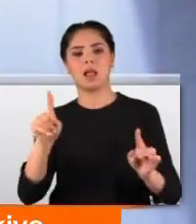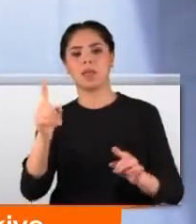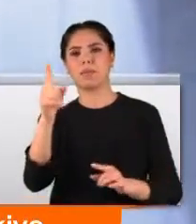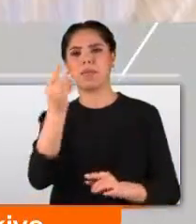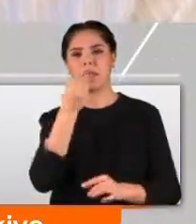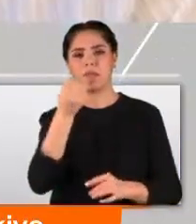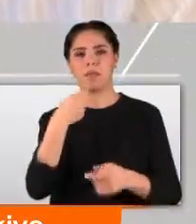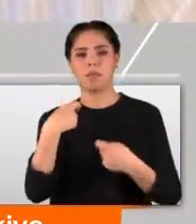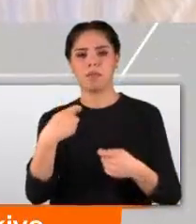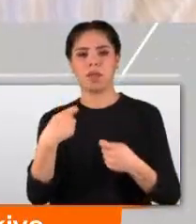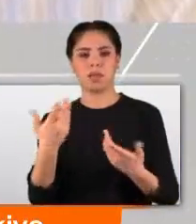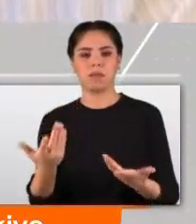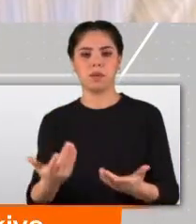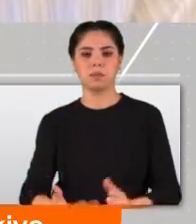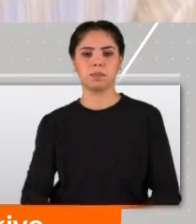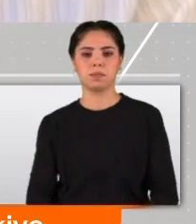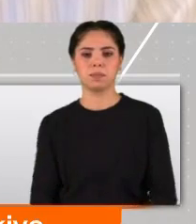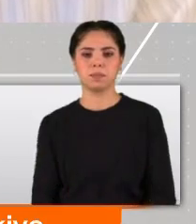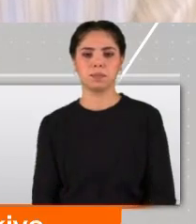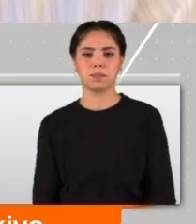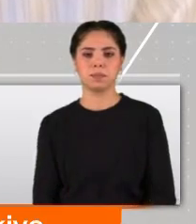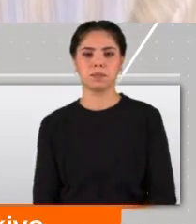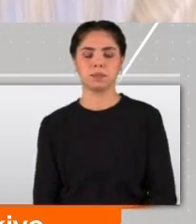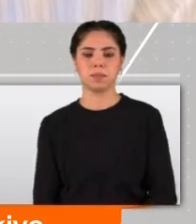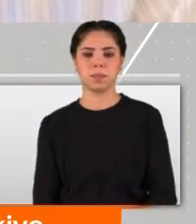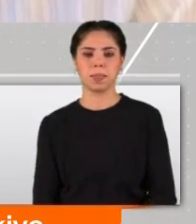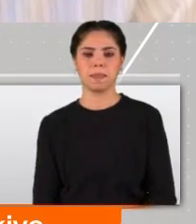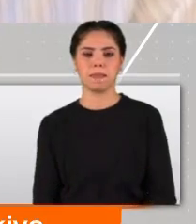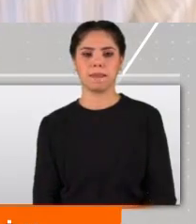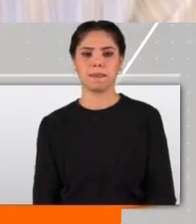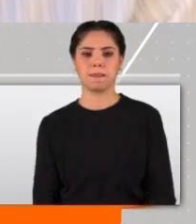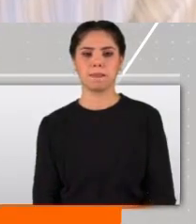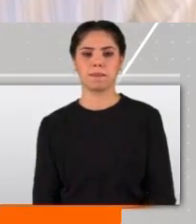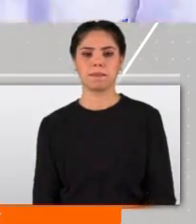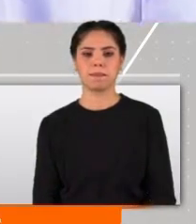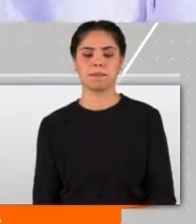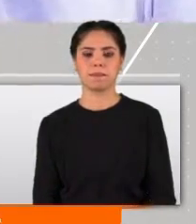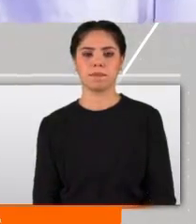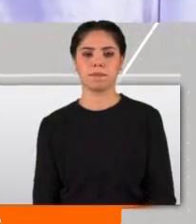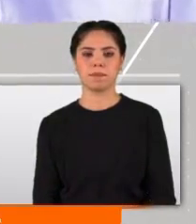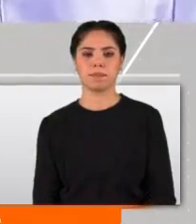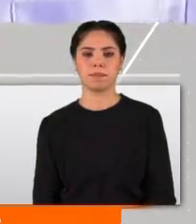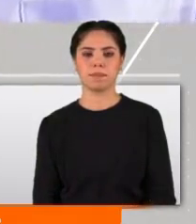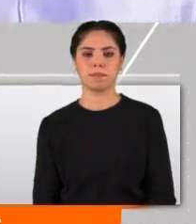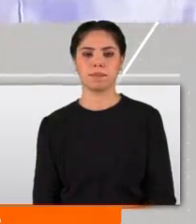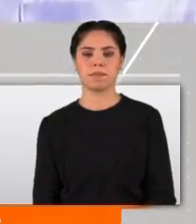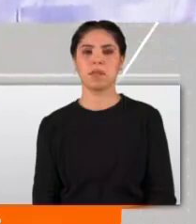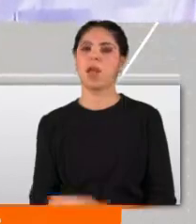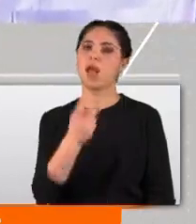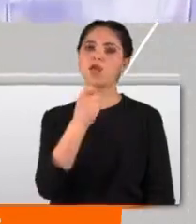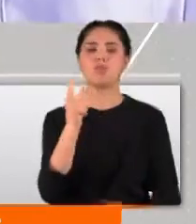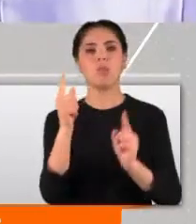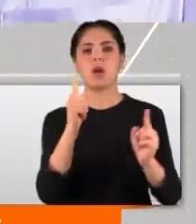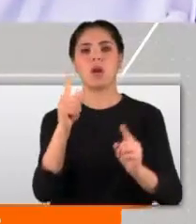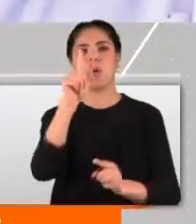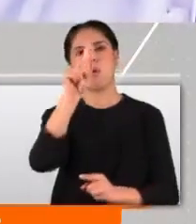fiyatıdır, maliyetidir. Okulların istedikleri rakamlarsa günlük 200-250-300 lira olan oranlarda. İstenmesi gereken fiyat